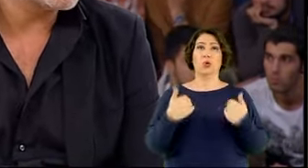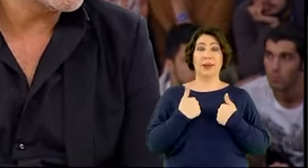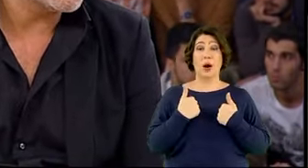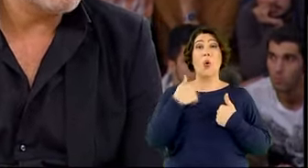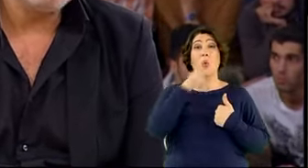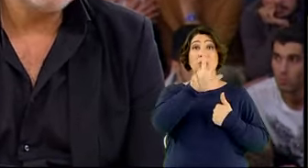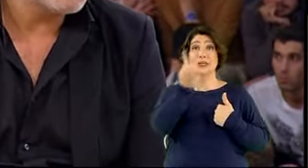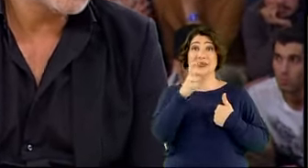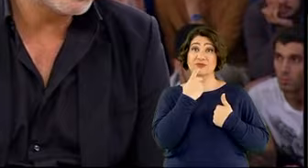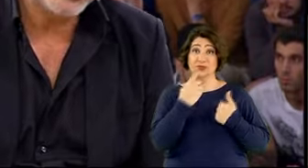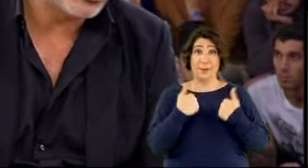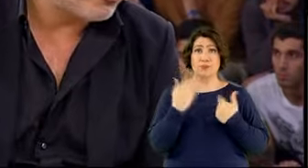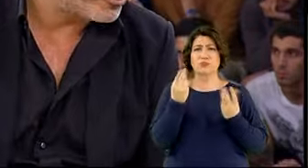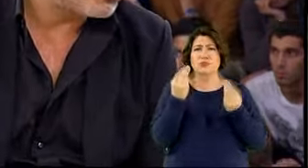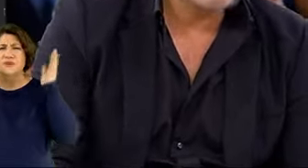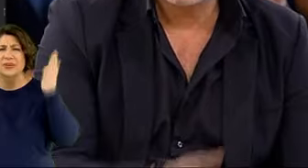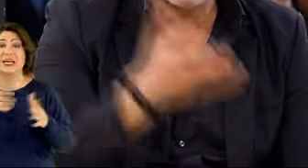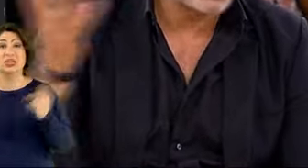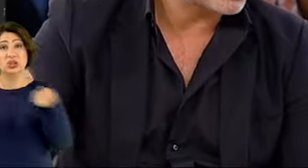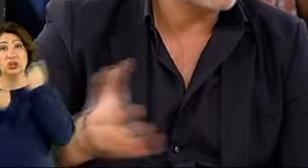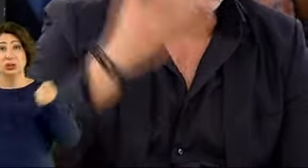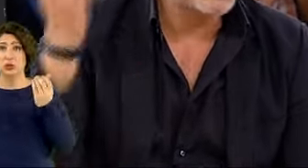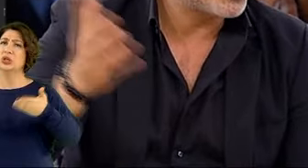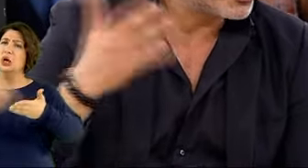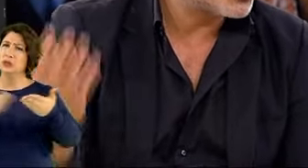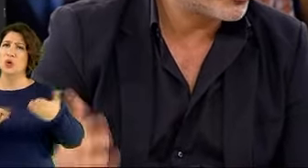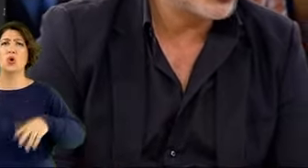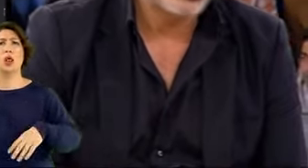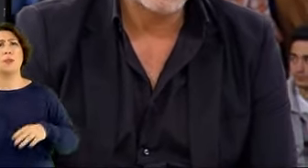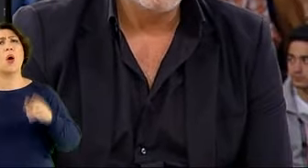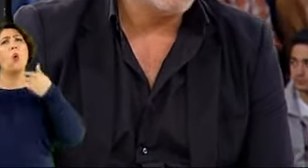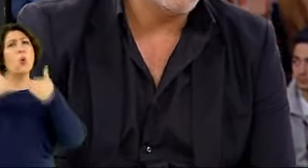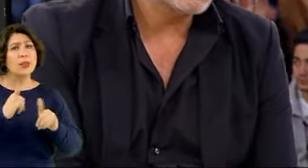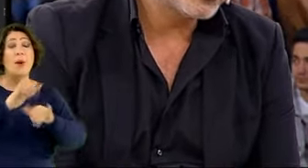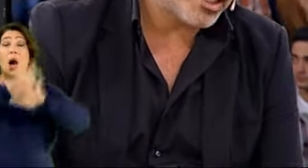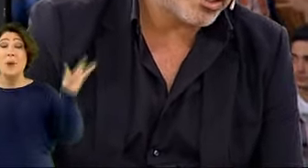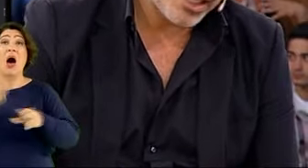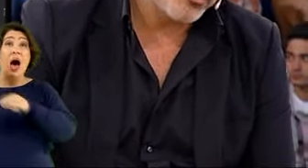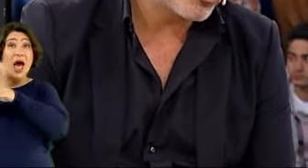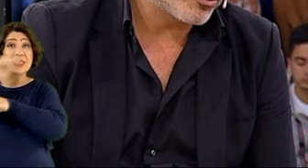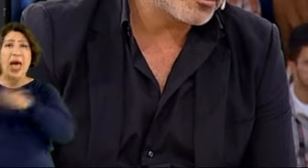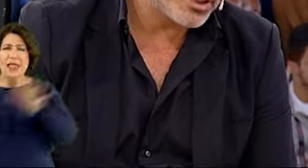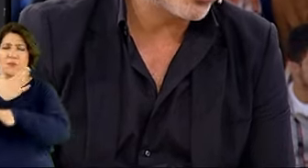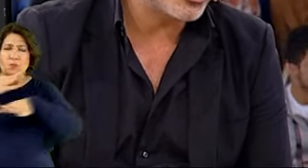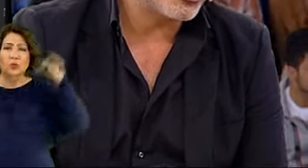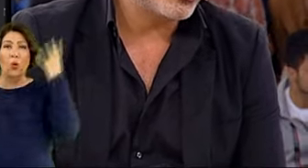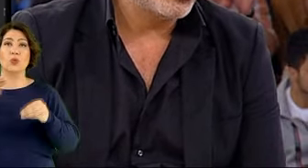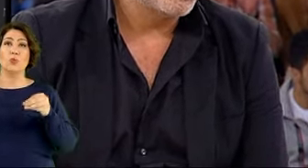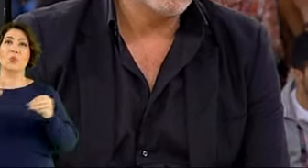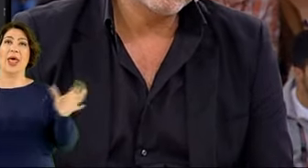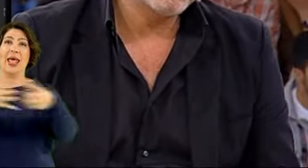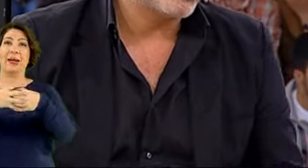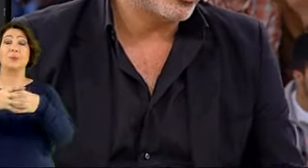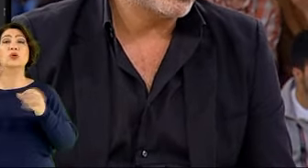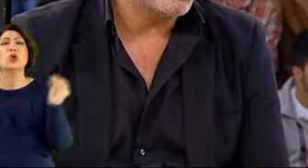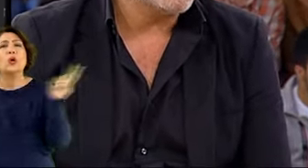ben 38 yaşındayım. Bir sürü işte oldum. Kiminde yazar, kiminde yönetmen, kiminde oyuncu olarak. Ama hayatımda en mutlu olduğum set bu setti.